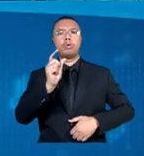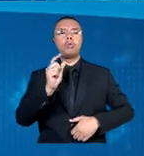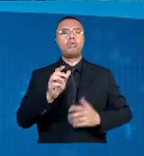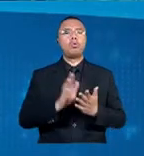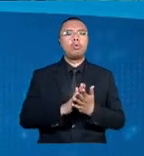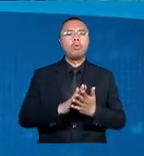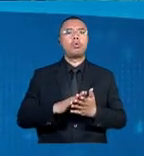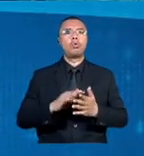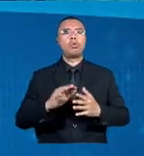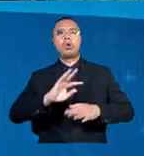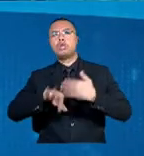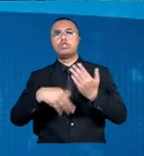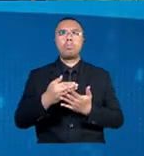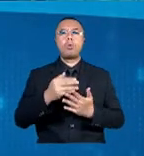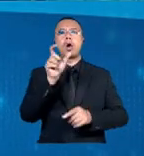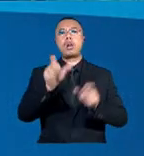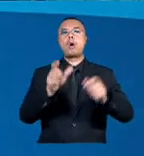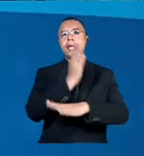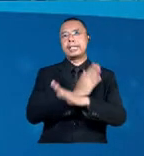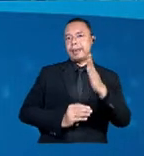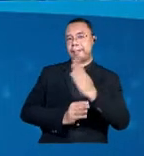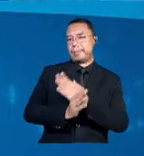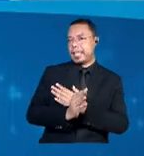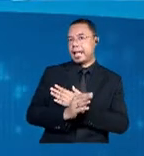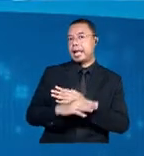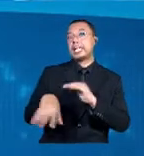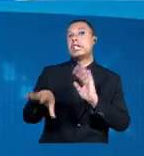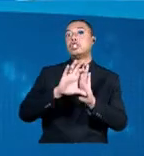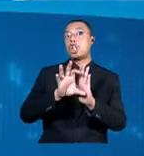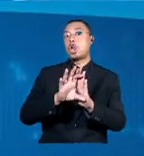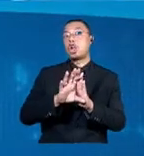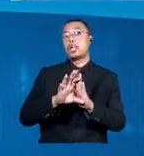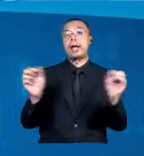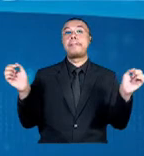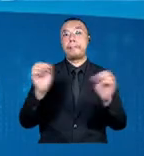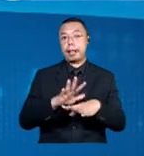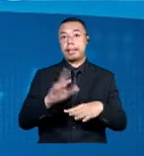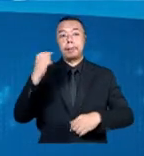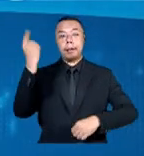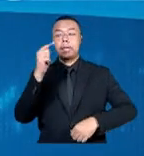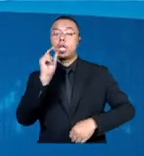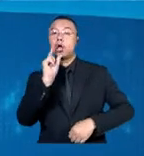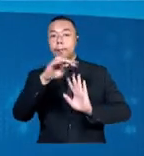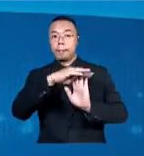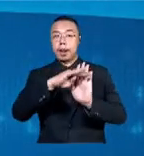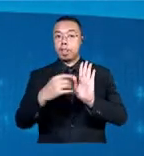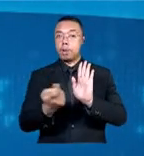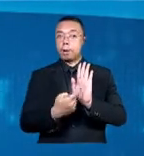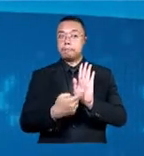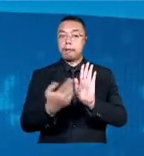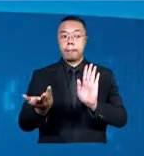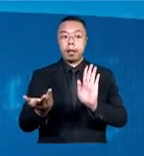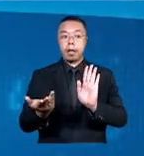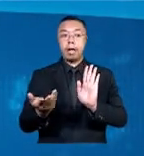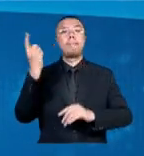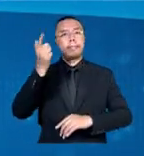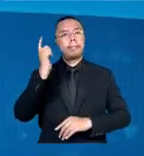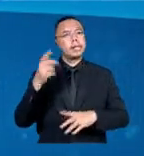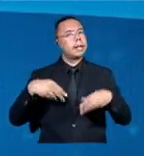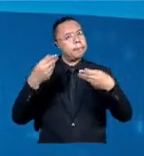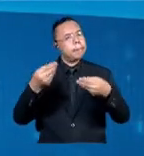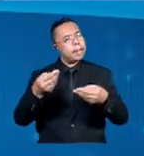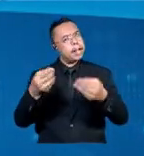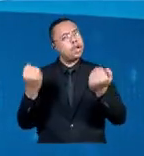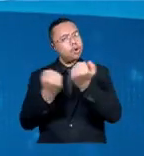menjadi negara yang ramah terhadap disabilitas. Sebagai bentuk implementasi dari pemerintah terhadap peraturan-peraturan tersebut, pemerintah